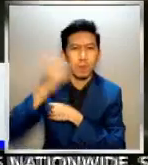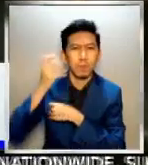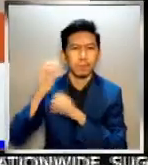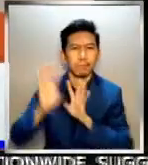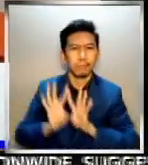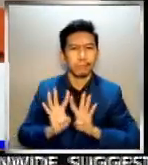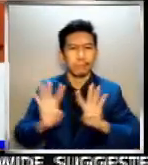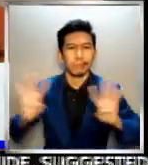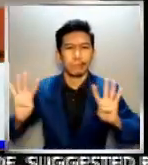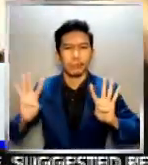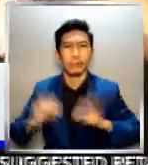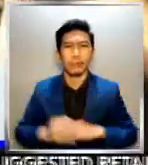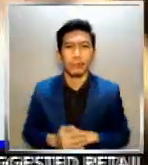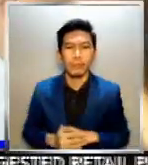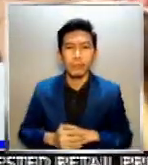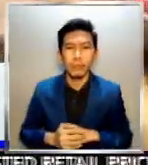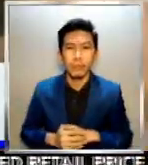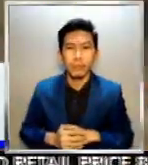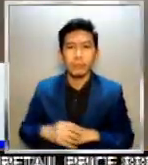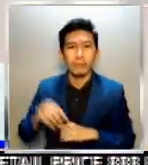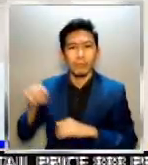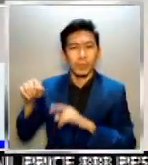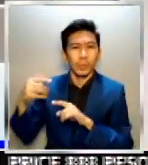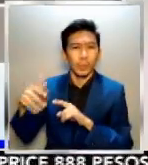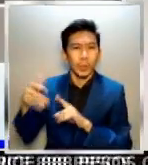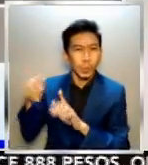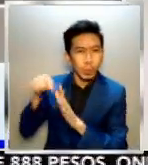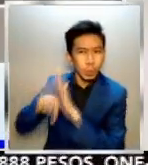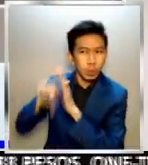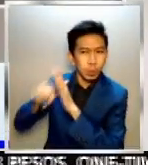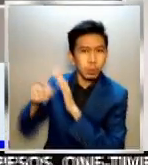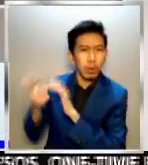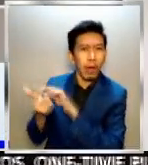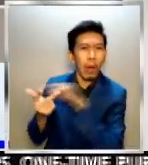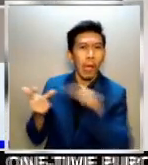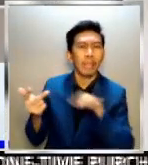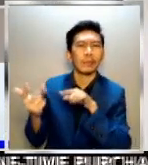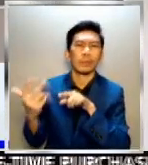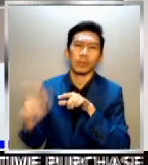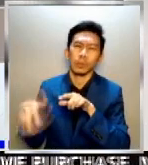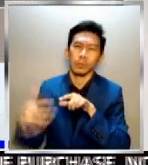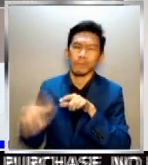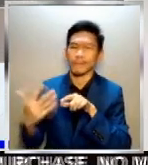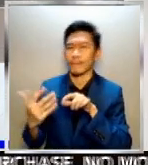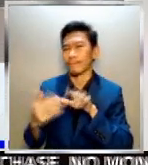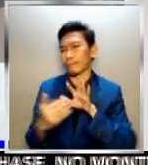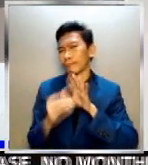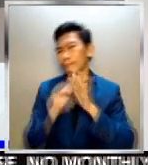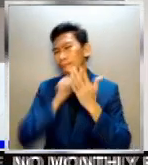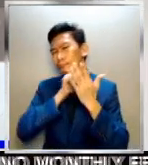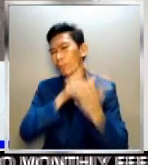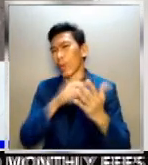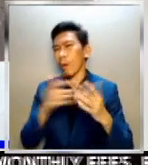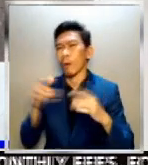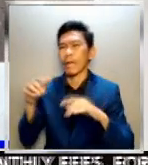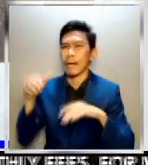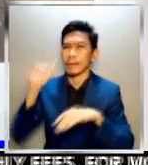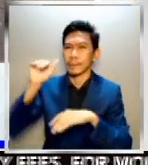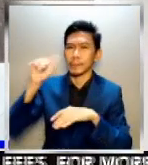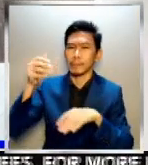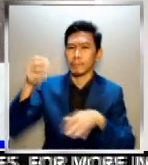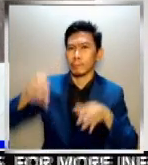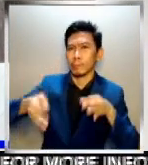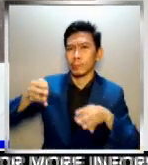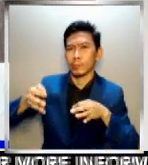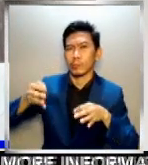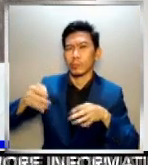Ang brutal na pagpatay sa tatlo, kinukondina at ipinapanawagan ng hustisya ng Indigenous People's Rights Group. Sina Willie at